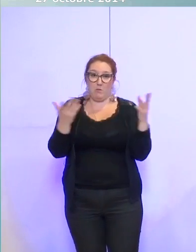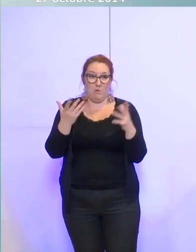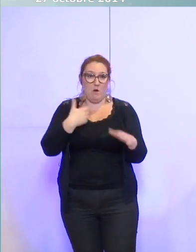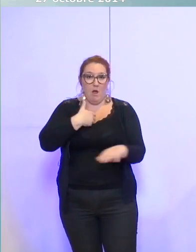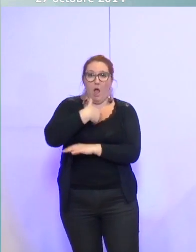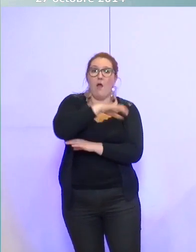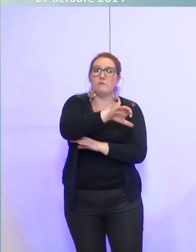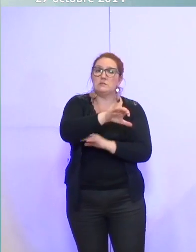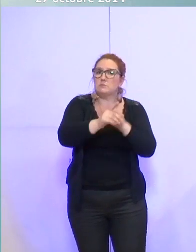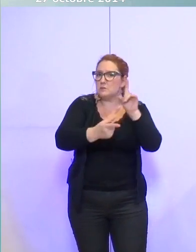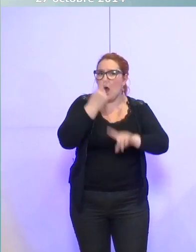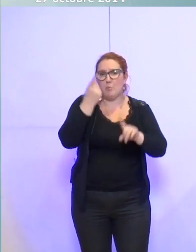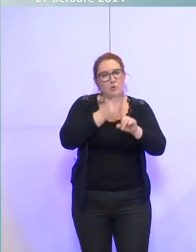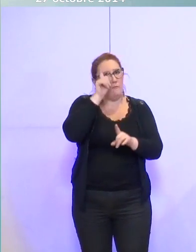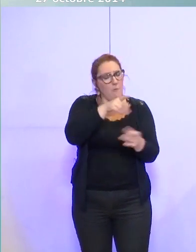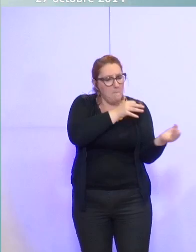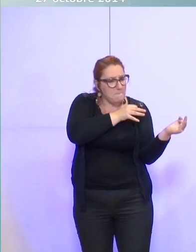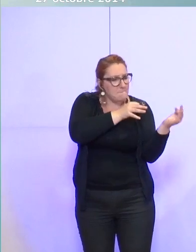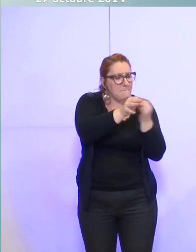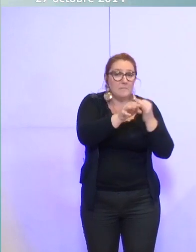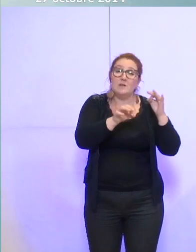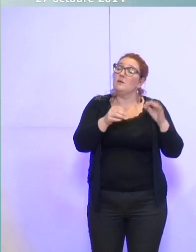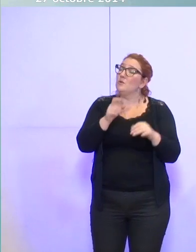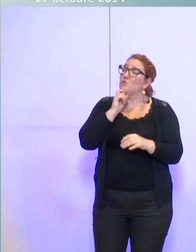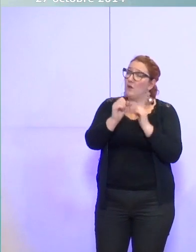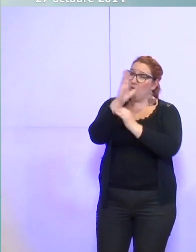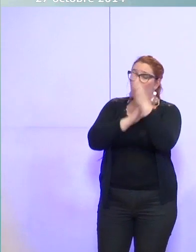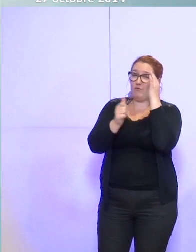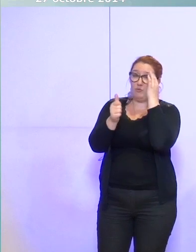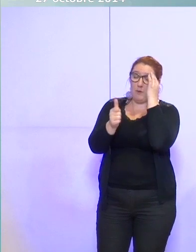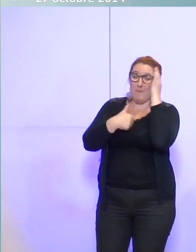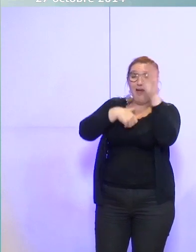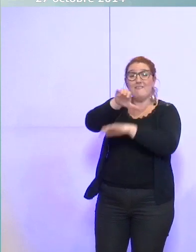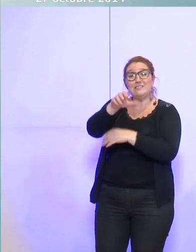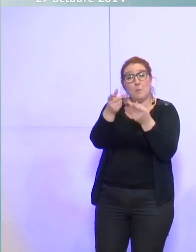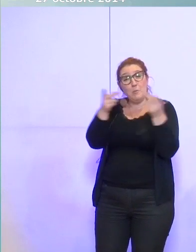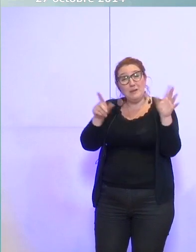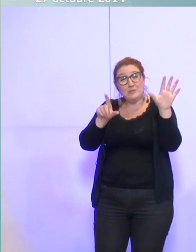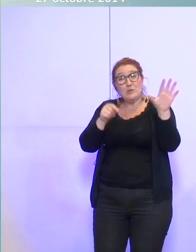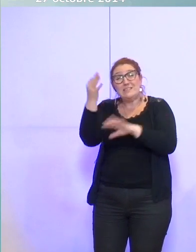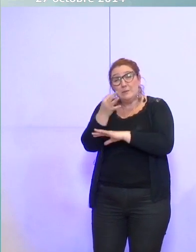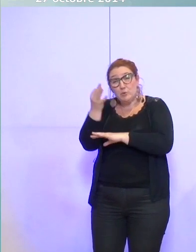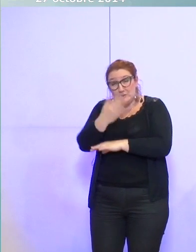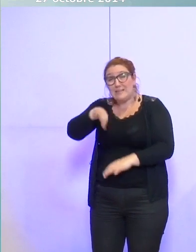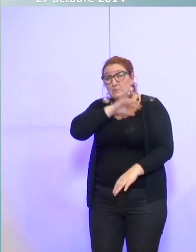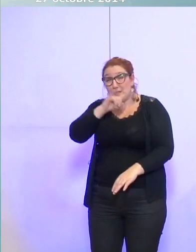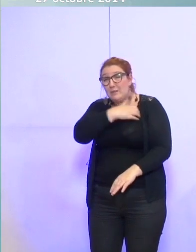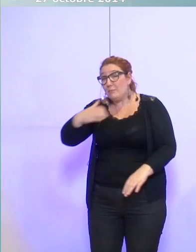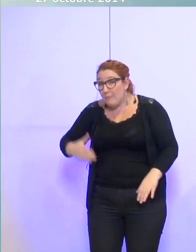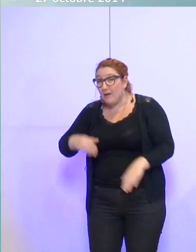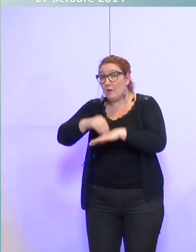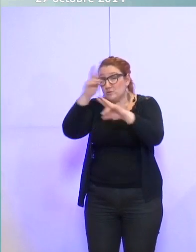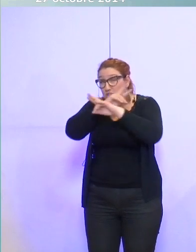d'investissement important, et vous l'avez dit, 75% ou 70% de l'investissement public est porté par les collectivités, et en même